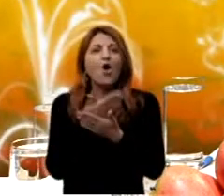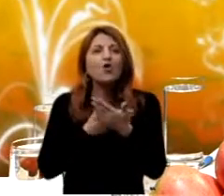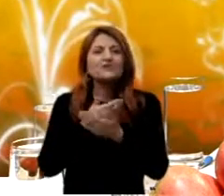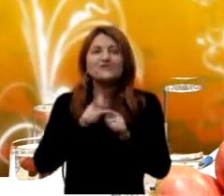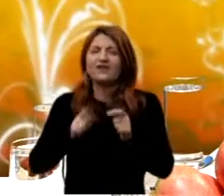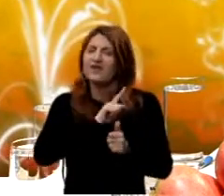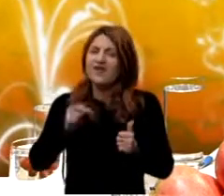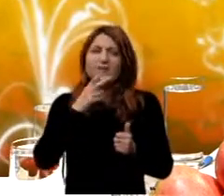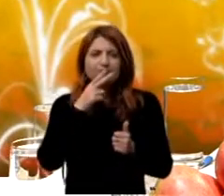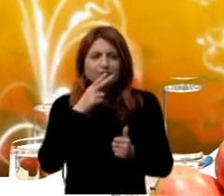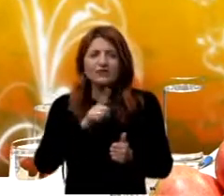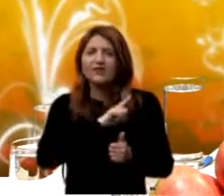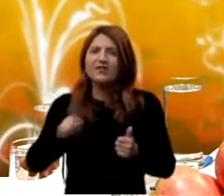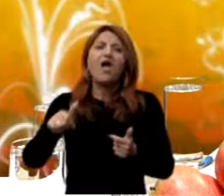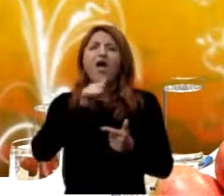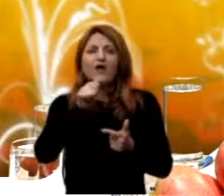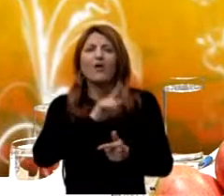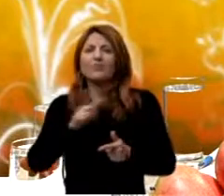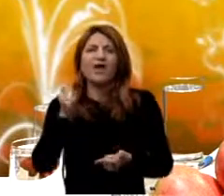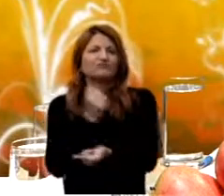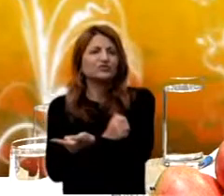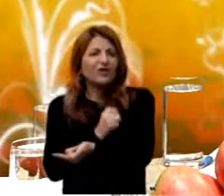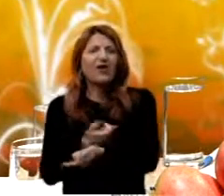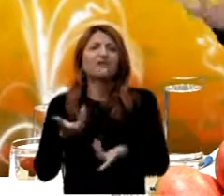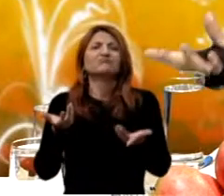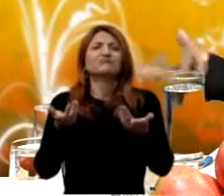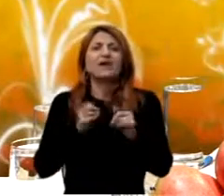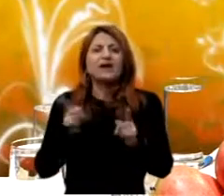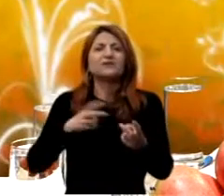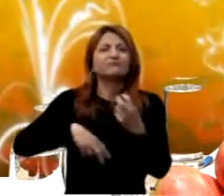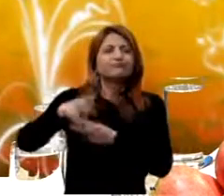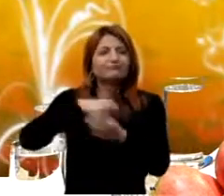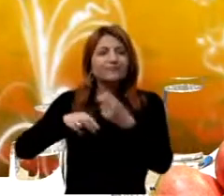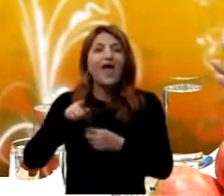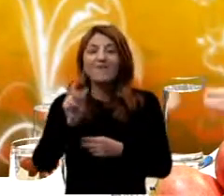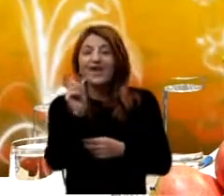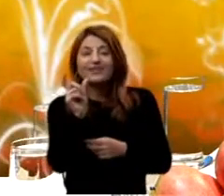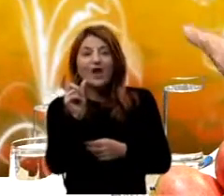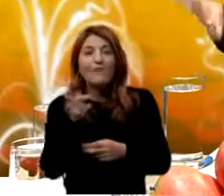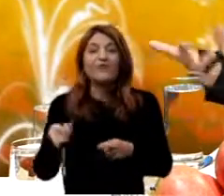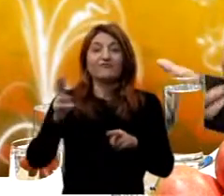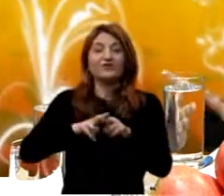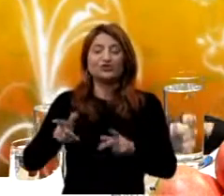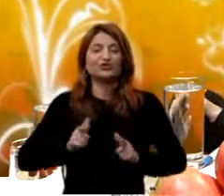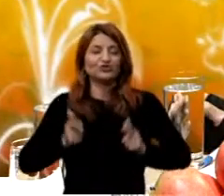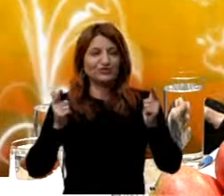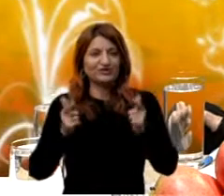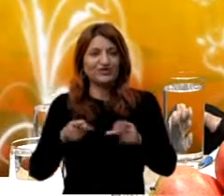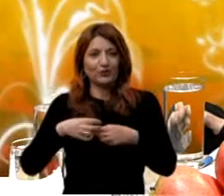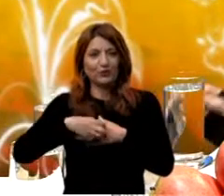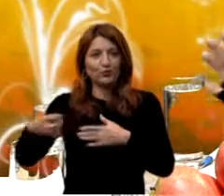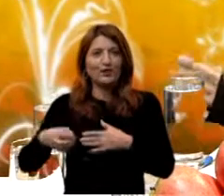stvar, ne pušiti, ne alkohol piti, ne ovisnosti, gibati se više i tako dalje, da bi oni dulje živjeli. Psihička,